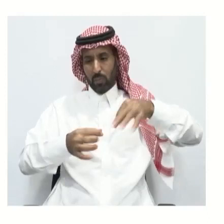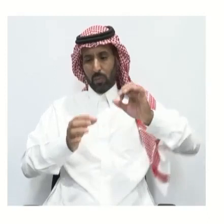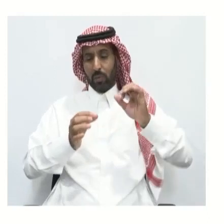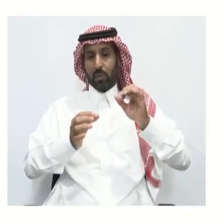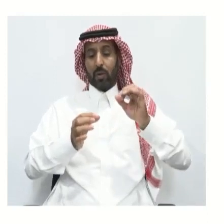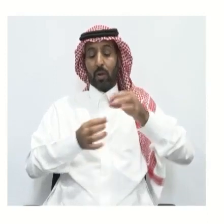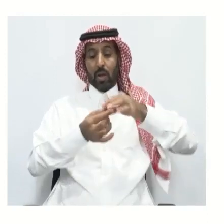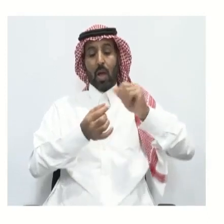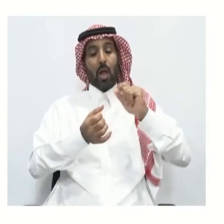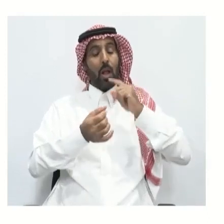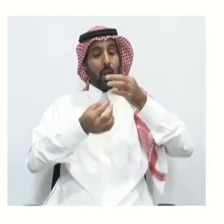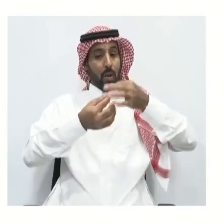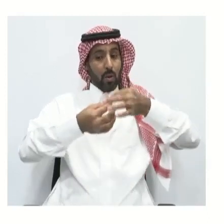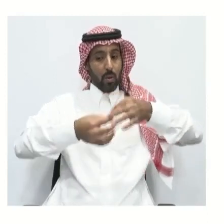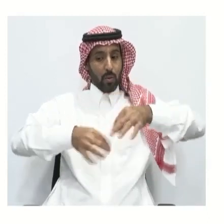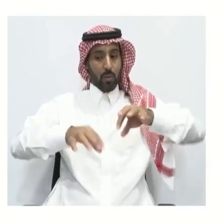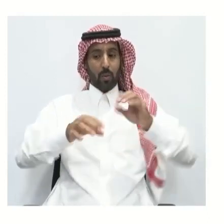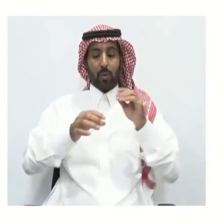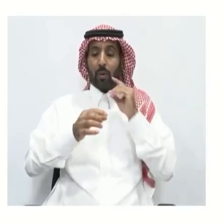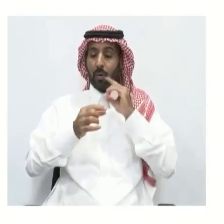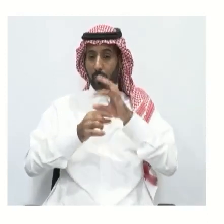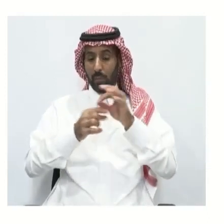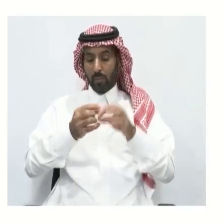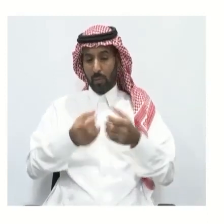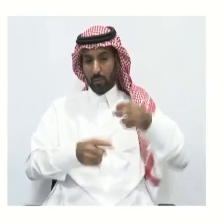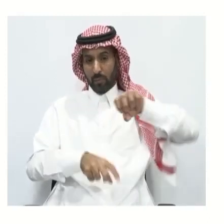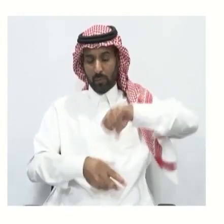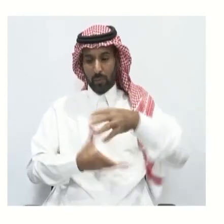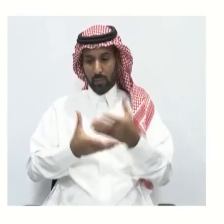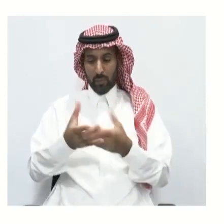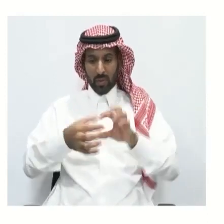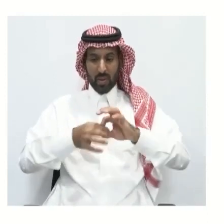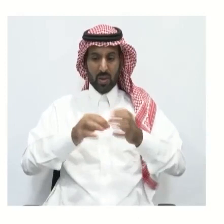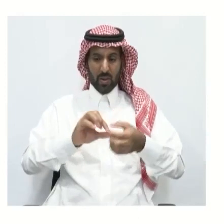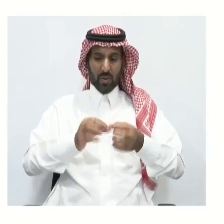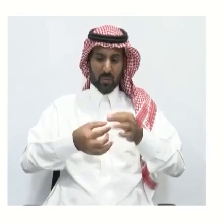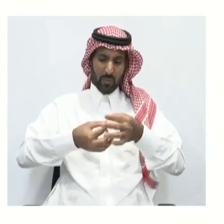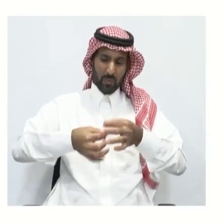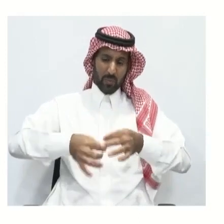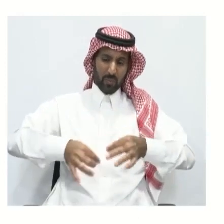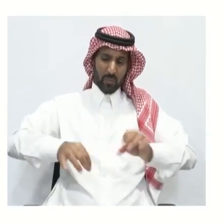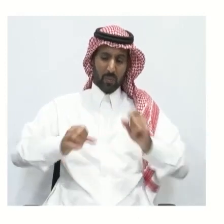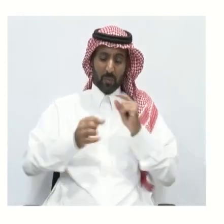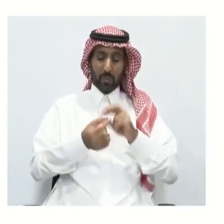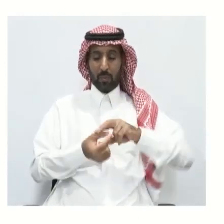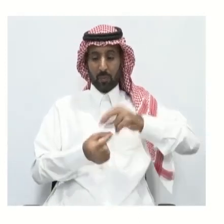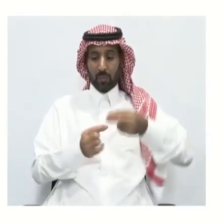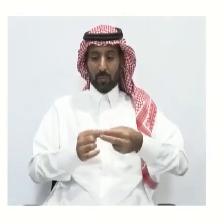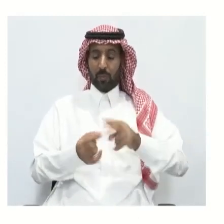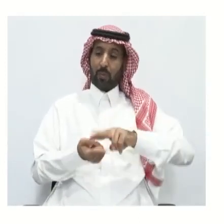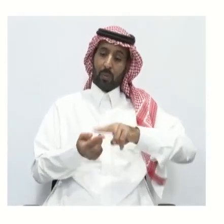يقوم النحاس باحلال حسب السلسله الكيميائيه باحلال الفضه ثم ياتي مكانه